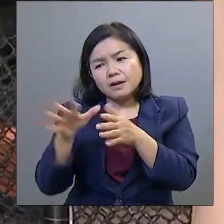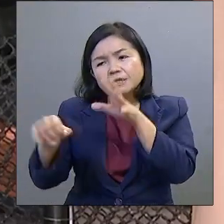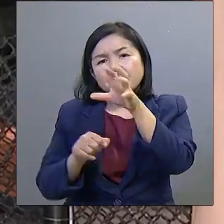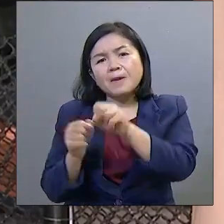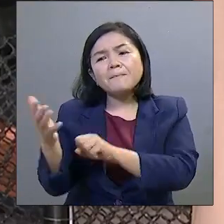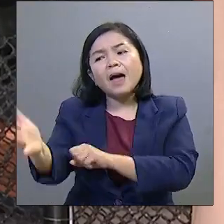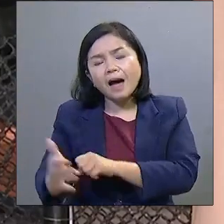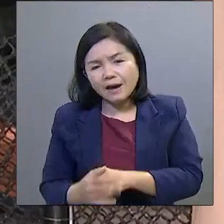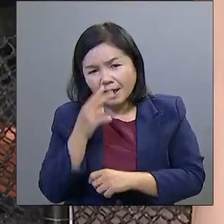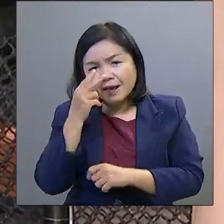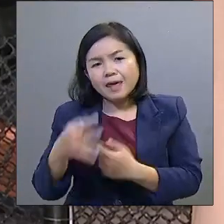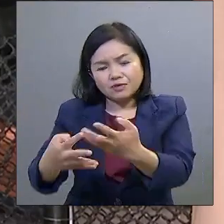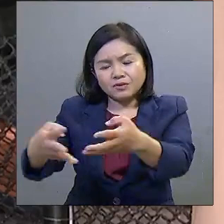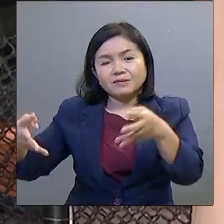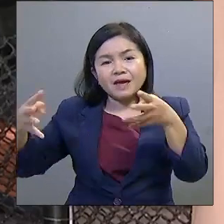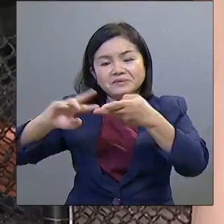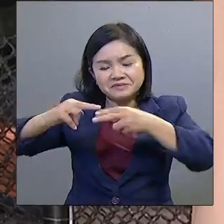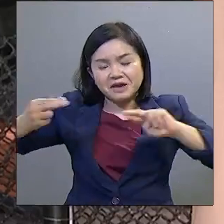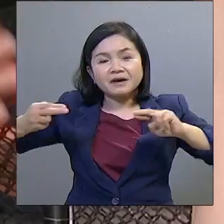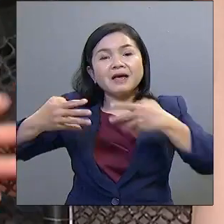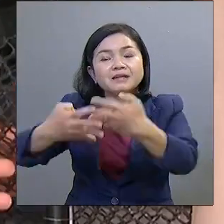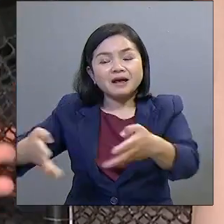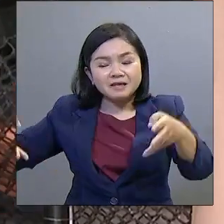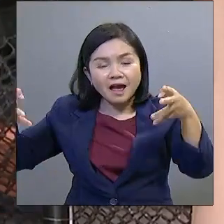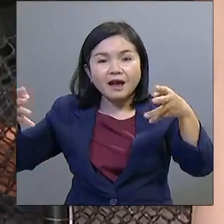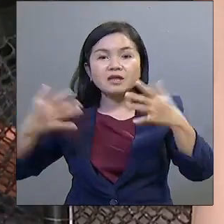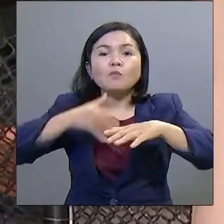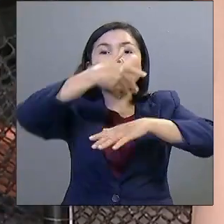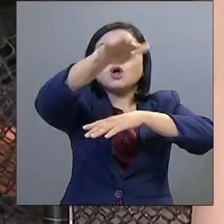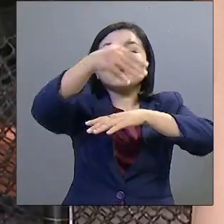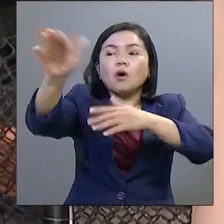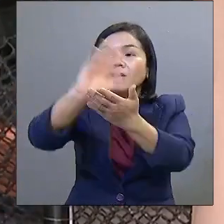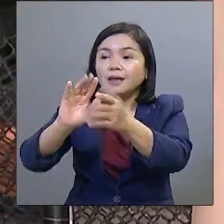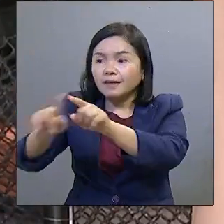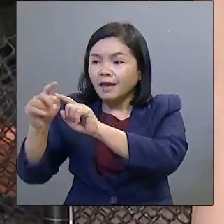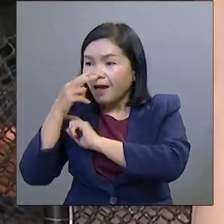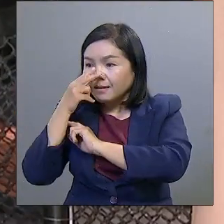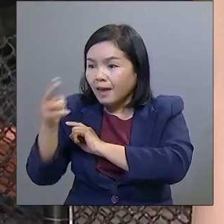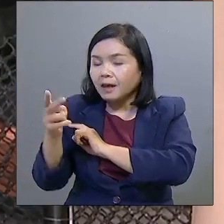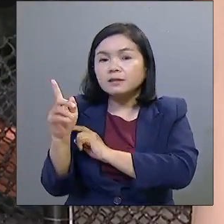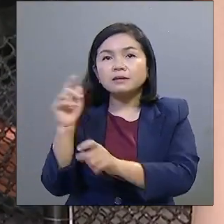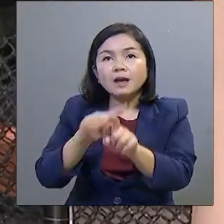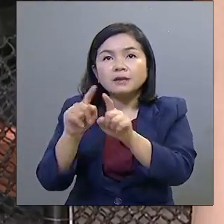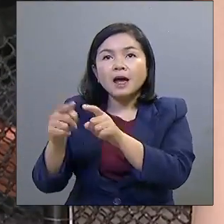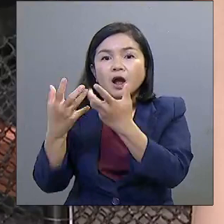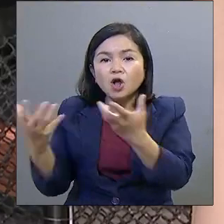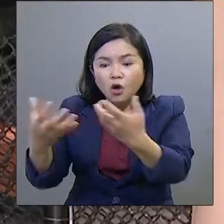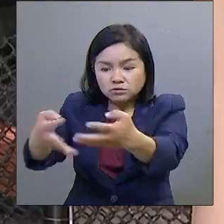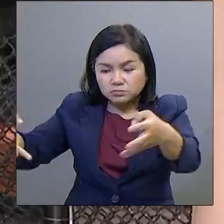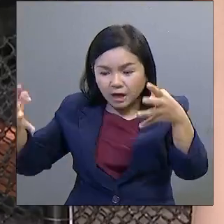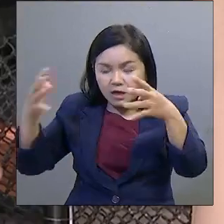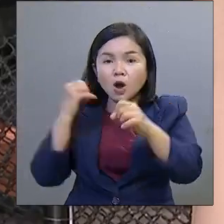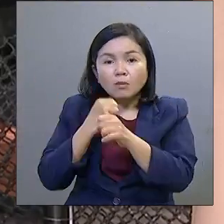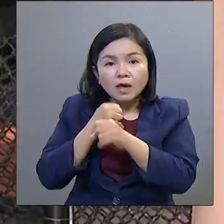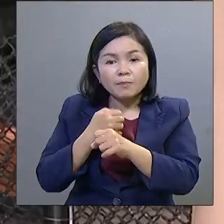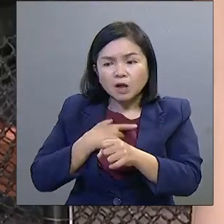ประมงอะไรอย่างนี้อยู่แล้วแหละมันน่าจะเริ่มจากตอนที่พี่ไปออกบูธต่างประเทศครับมันจะเห็นงานดีไซน์ที่เขาเอาพวกวัสดุรีไซเคิลมาใช้แต่ว่าเ